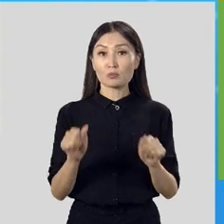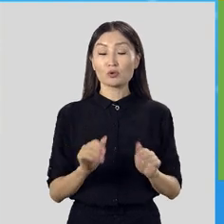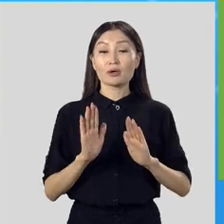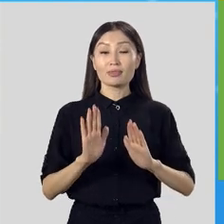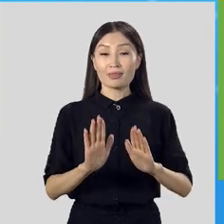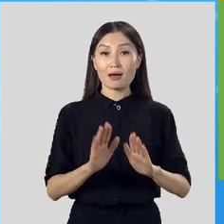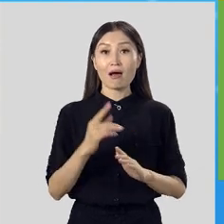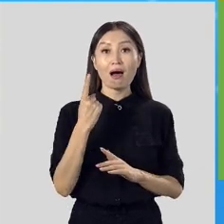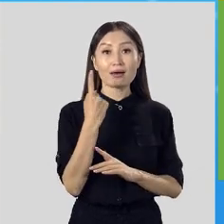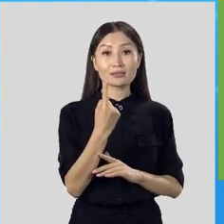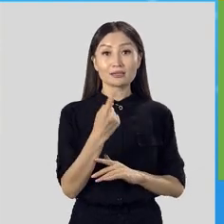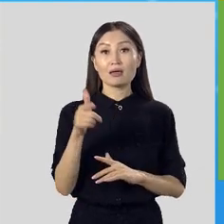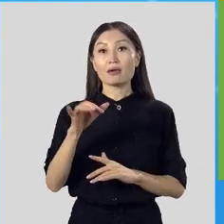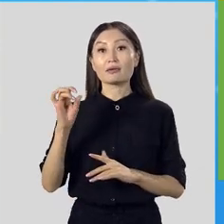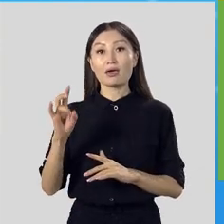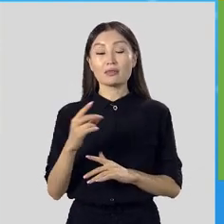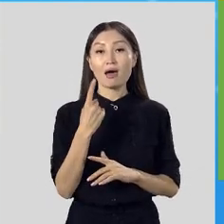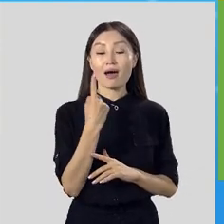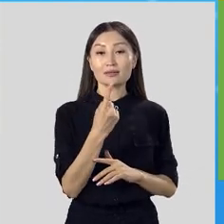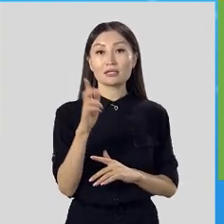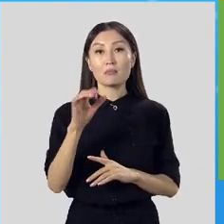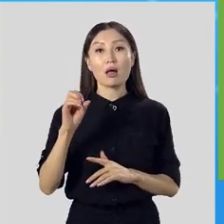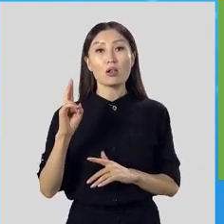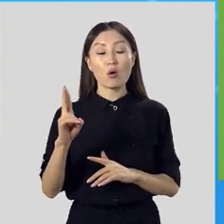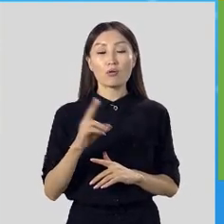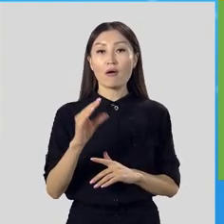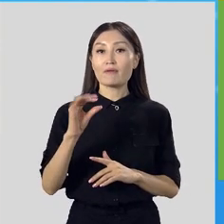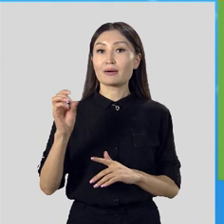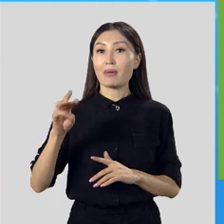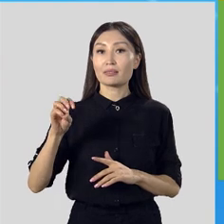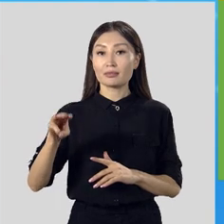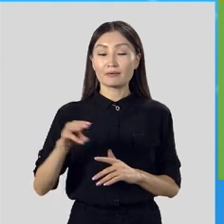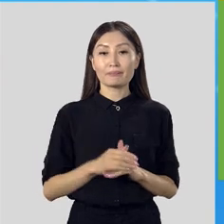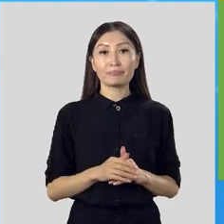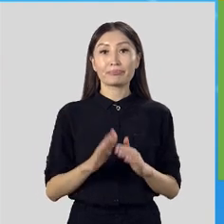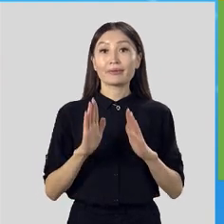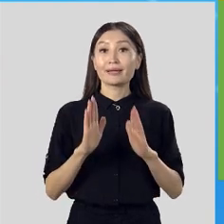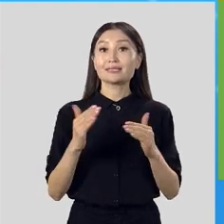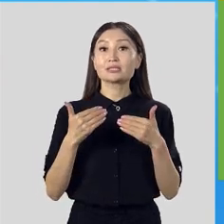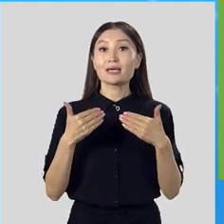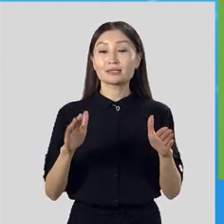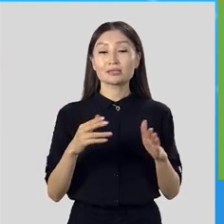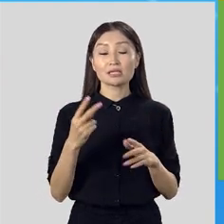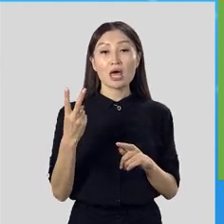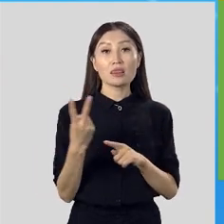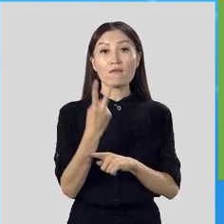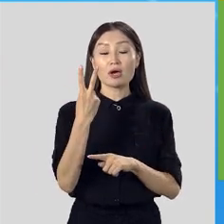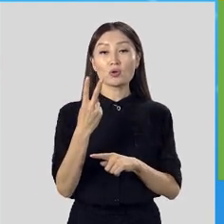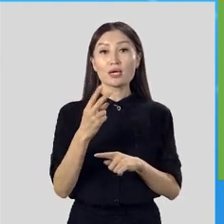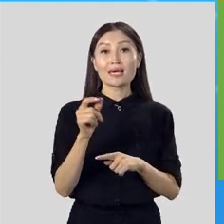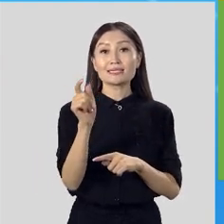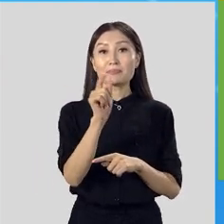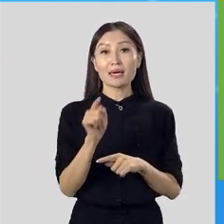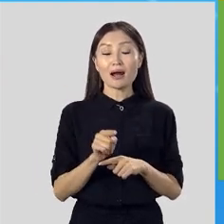так: один ген, один белок-фермент. Лишь открытие двойной